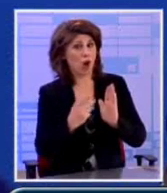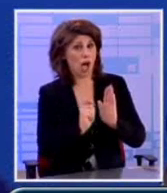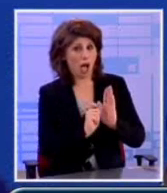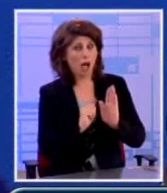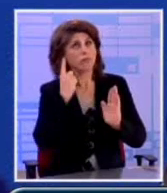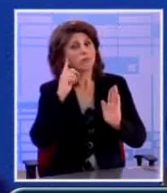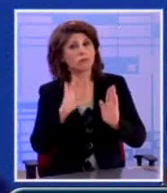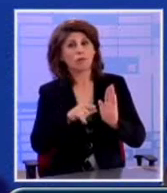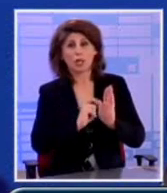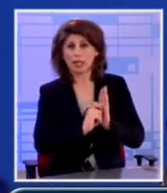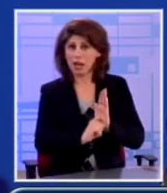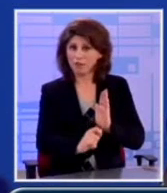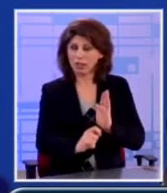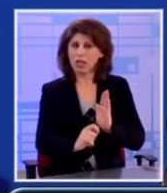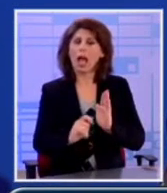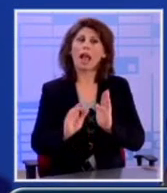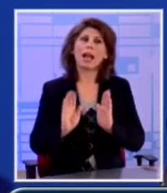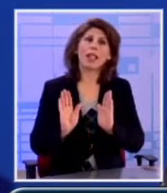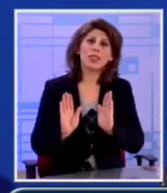έχει γραφτεί, αλλά